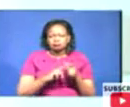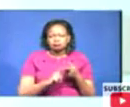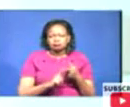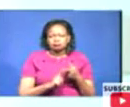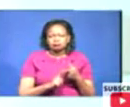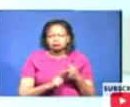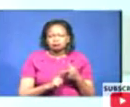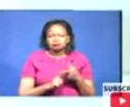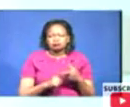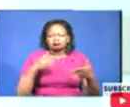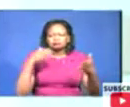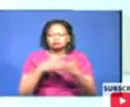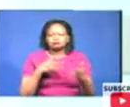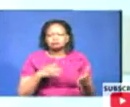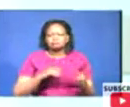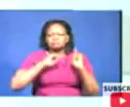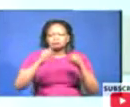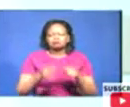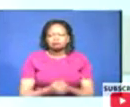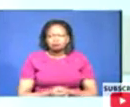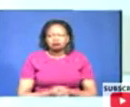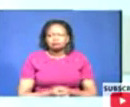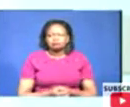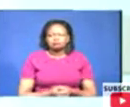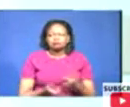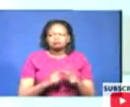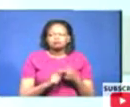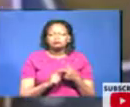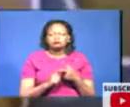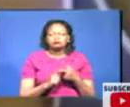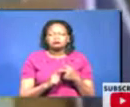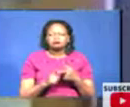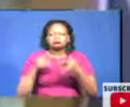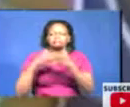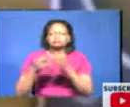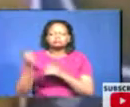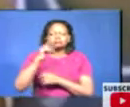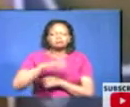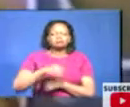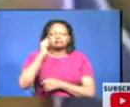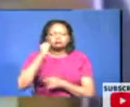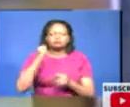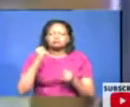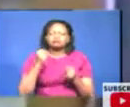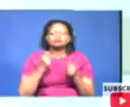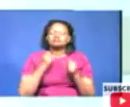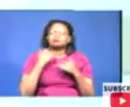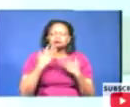Wakataso kwenda huko na hiyo John Bigot yapanwe kukuja kuchukua chesaji wa Kenya. Relief came after he won the